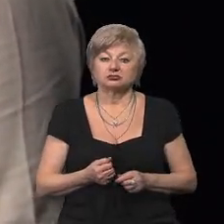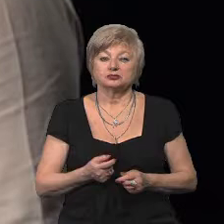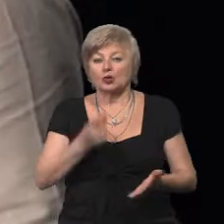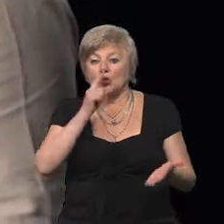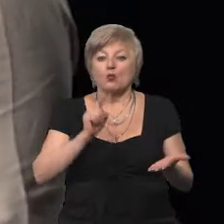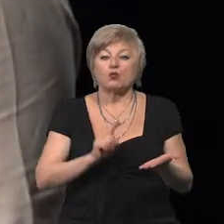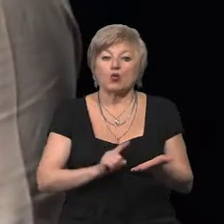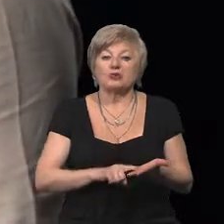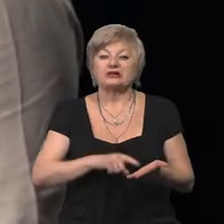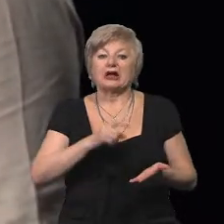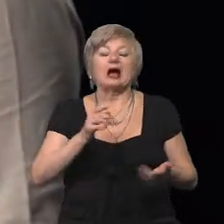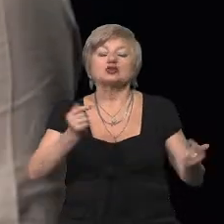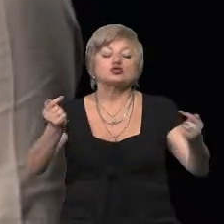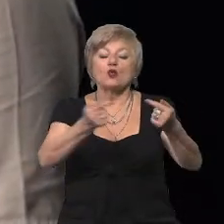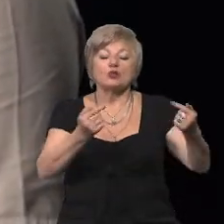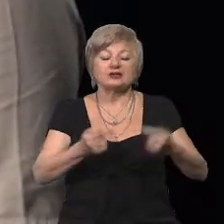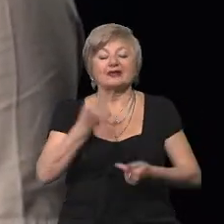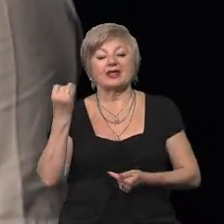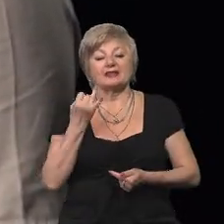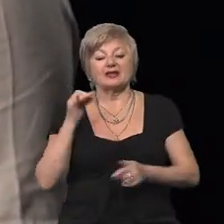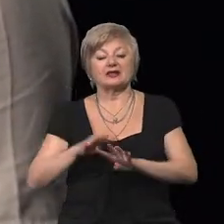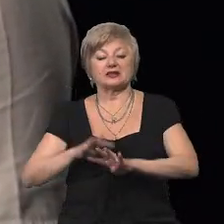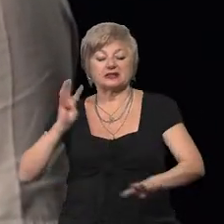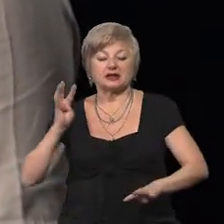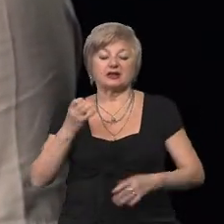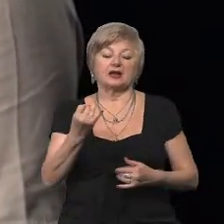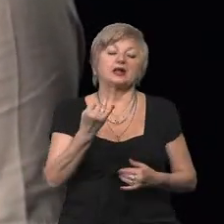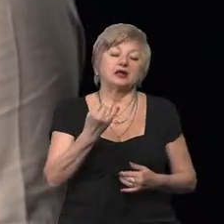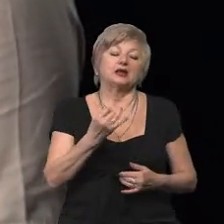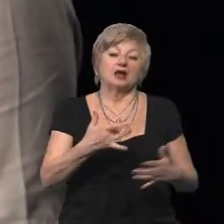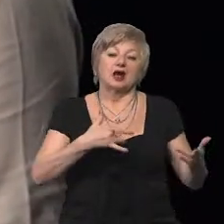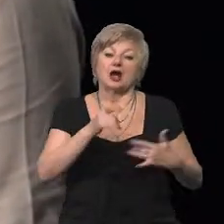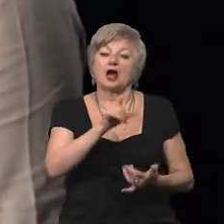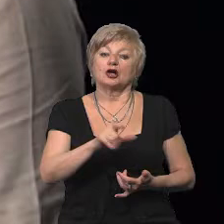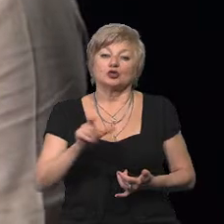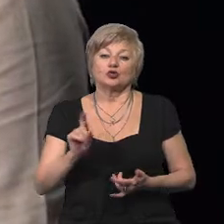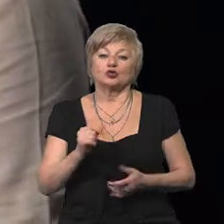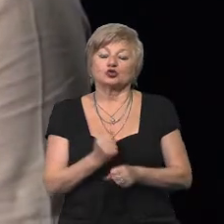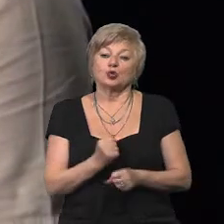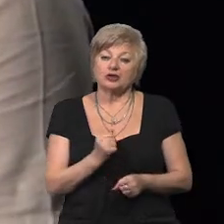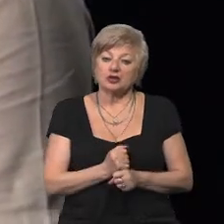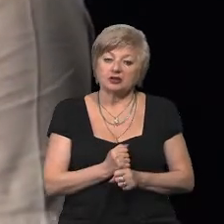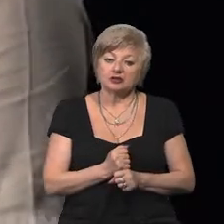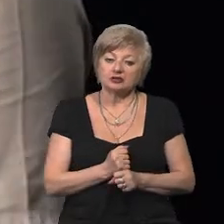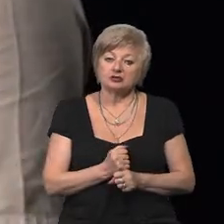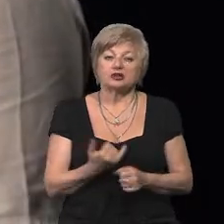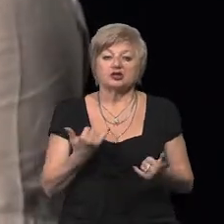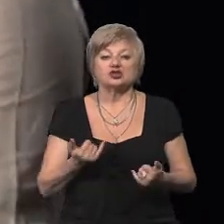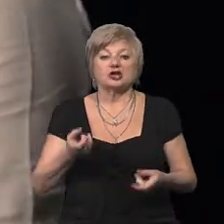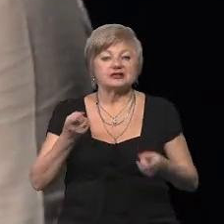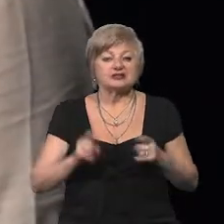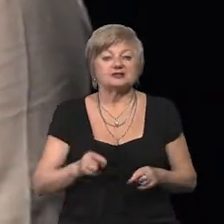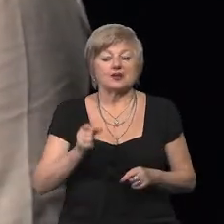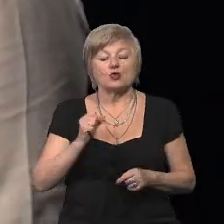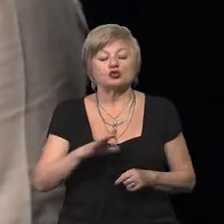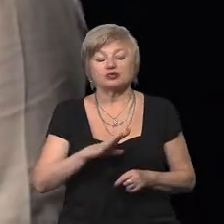попадание в интересы зрителя или в то, что, например, может быть, сейчас действительно не время